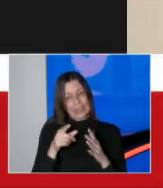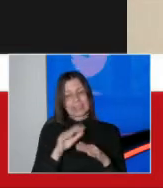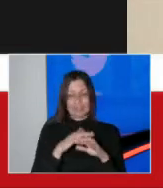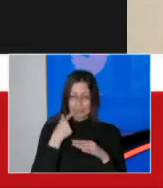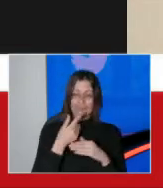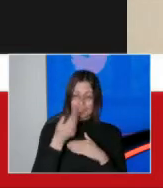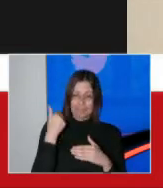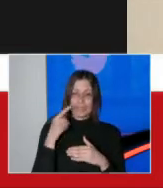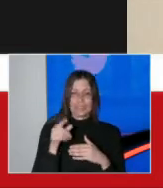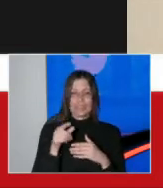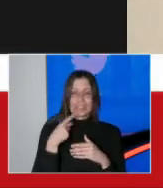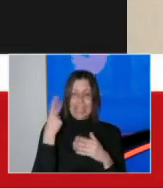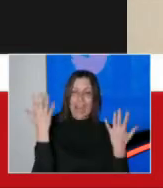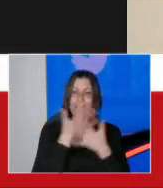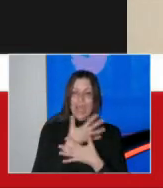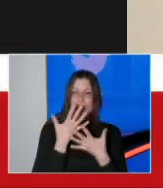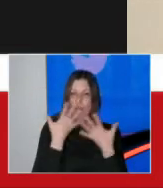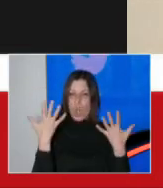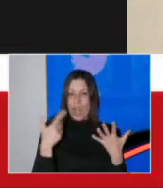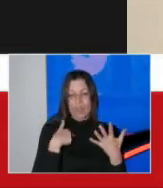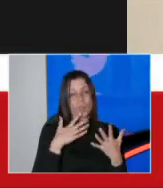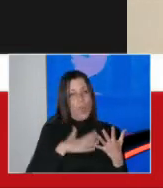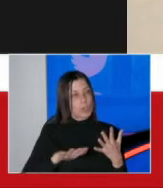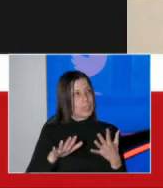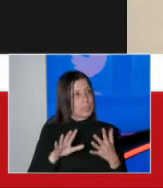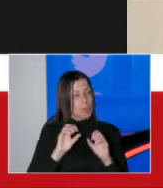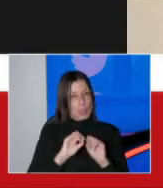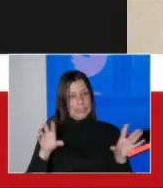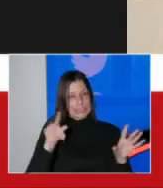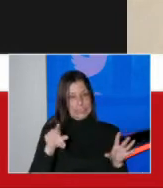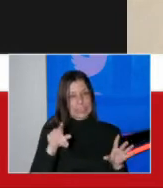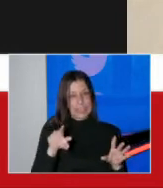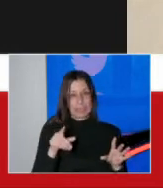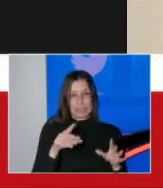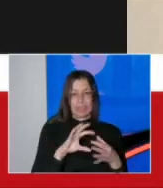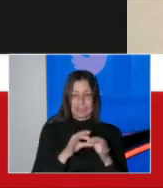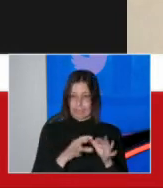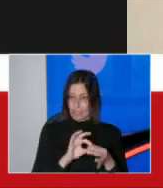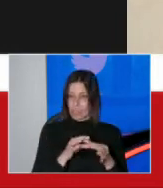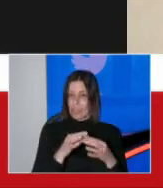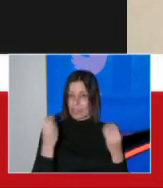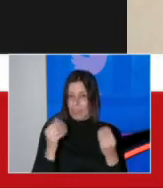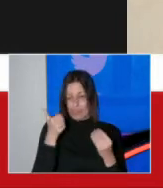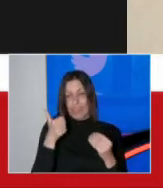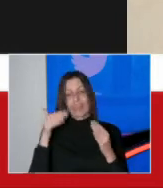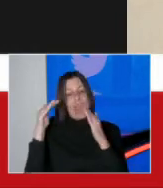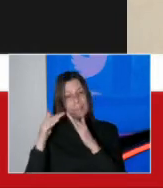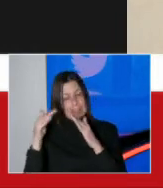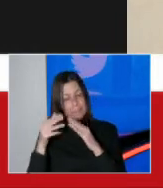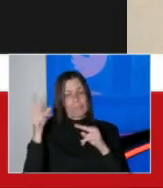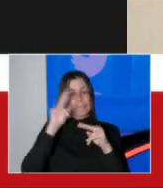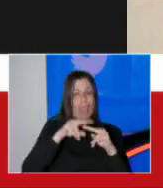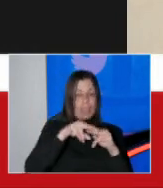בהחלט הולכת להיות הפתעה גדולה, ואנחנו מתכוונים להוציא את זה מהרשת, קודם כל באמת לבתים, ואז